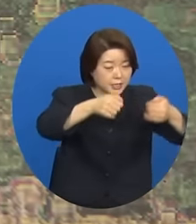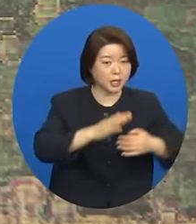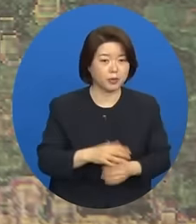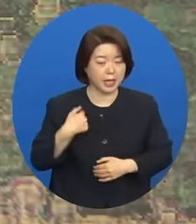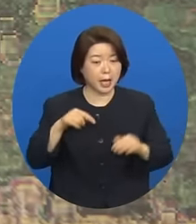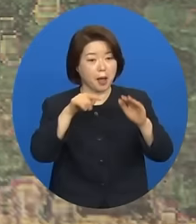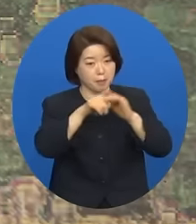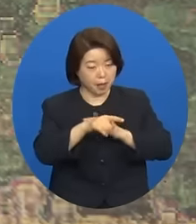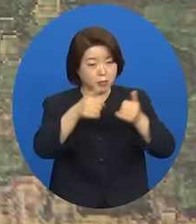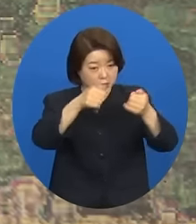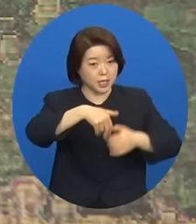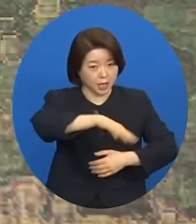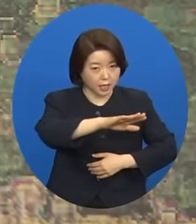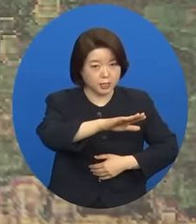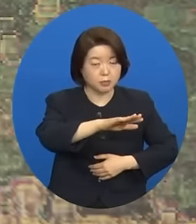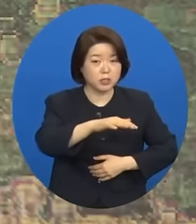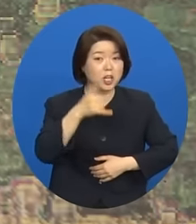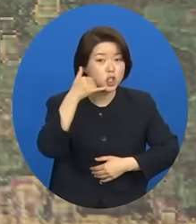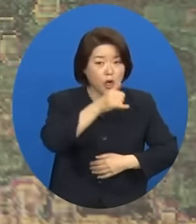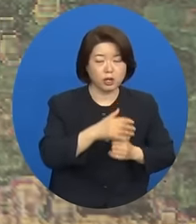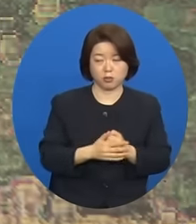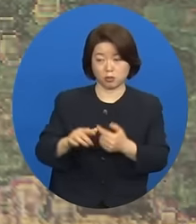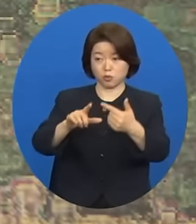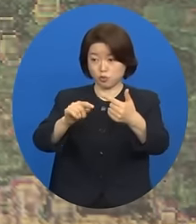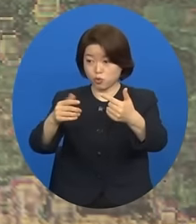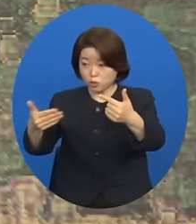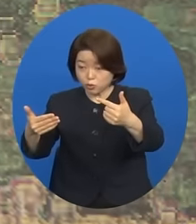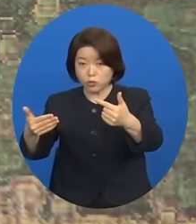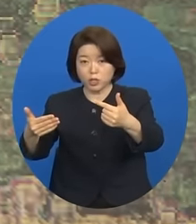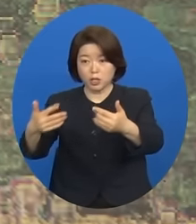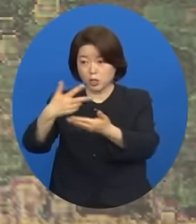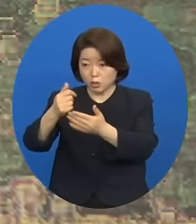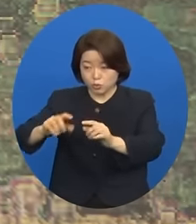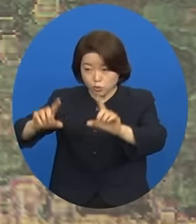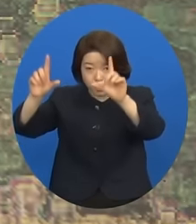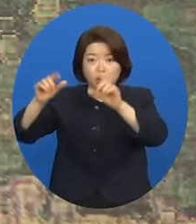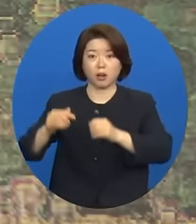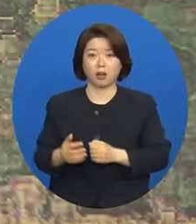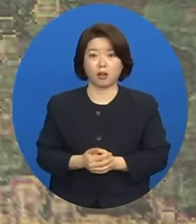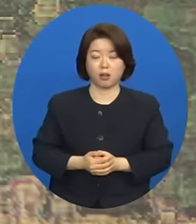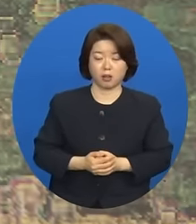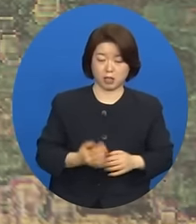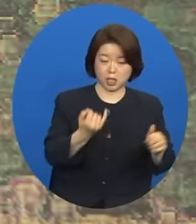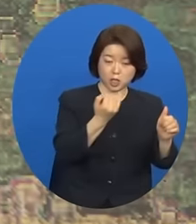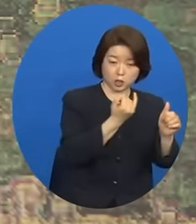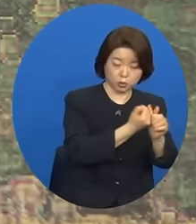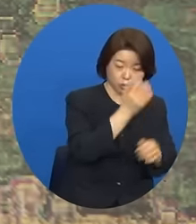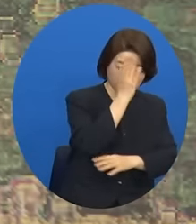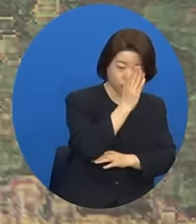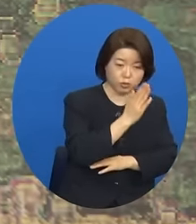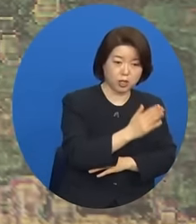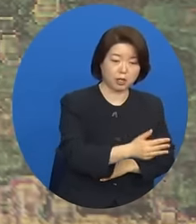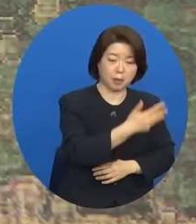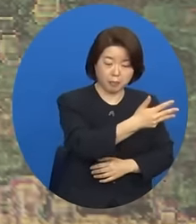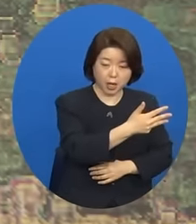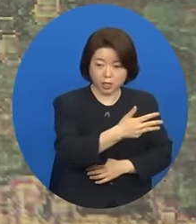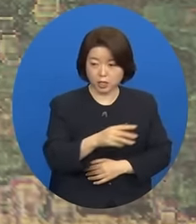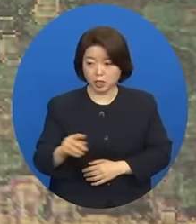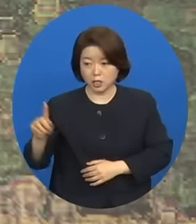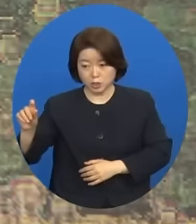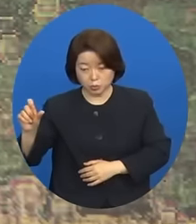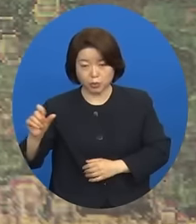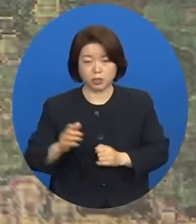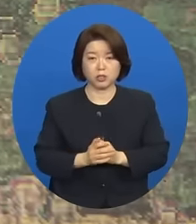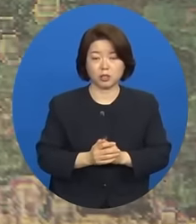인사를 드리러 가겠습니다 했더니 그 6월 9일 그 주일날 이제 결혼 주례가 8일에 있었고 15일에 있었는데 9일날